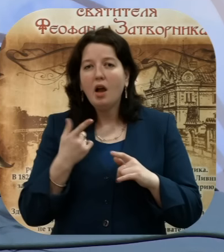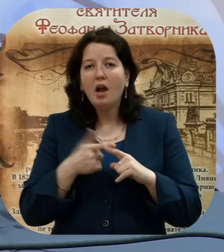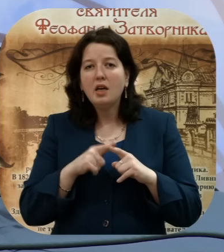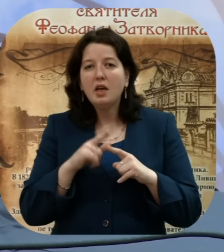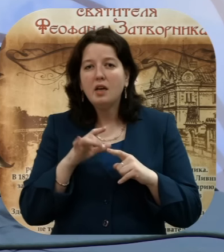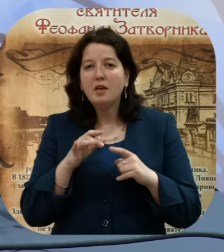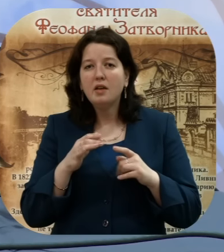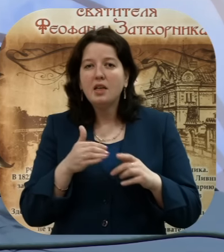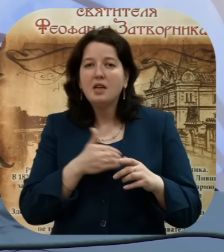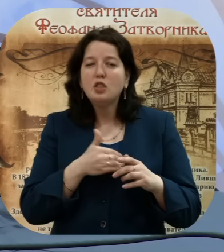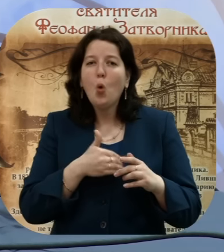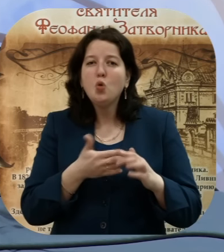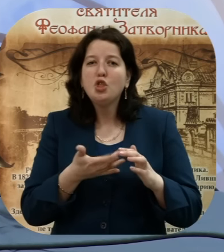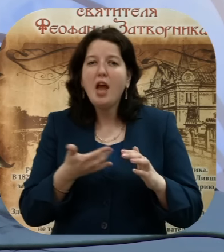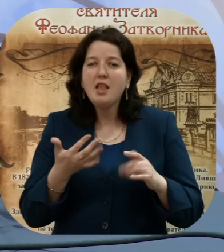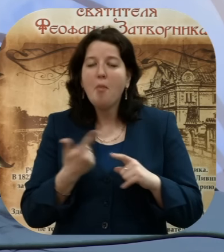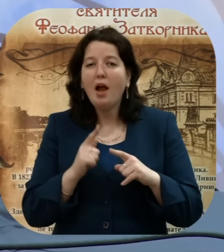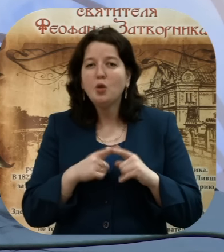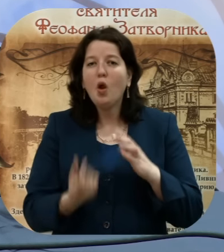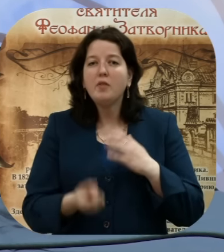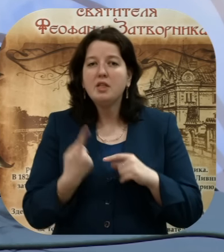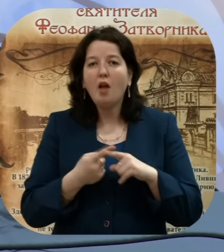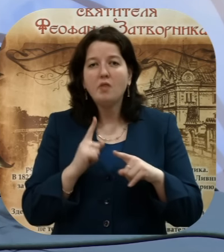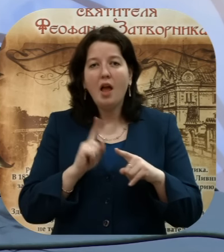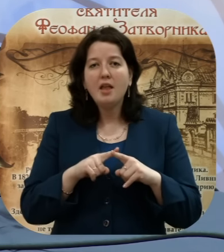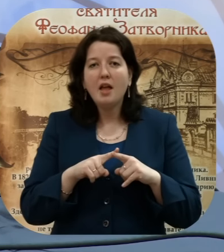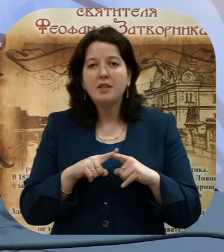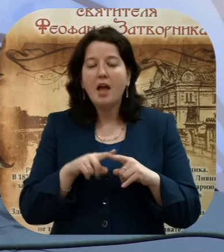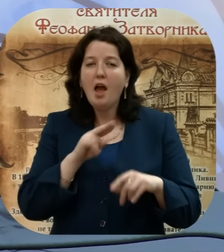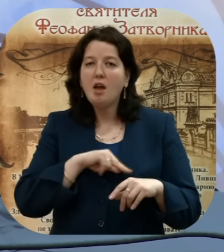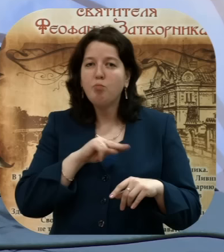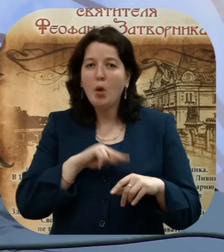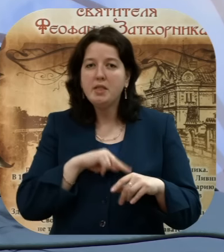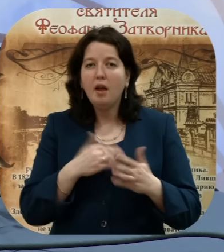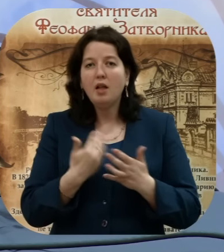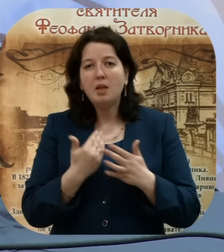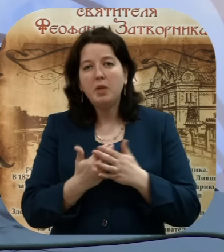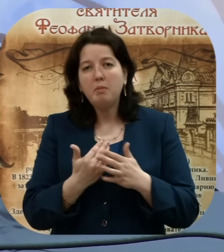не забывать, что одно дело, когда мы говорим «грех»,